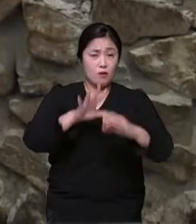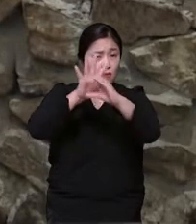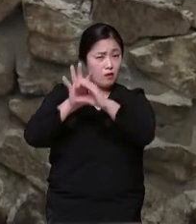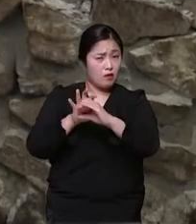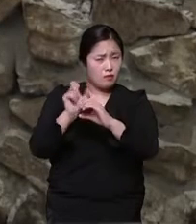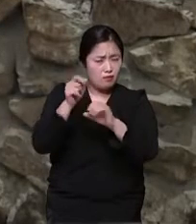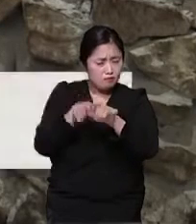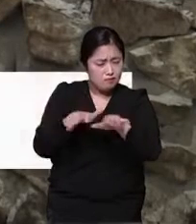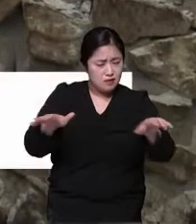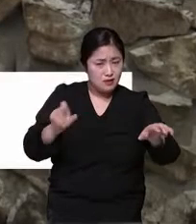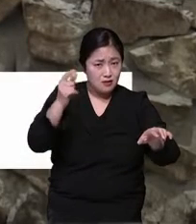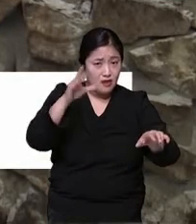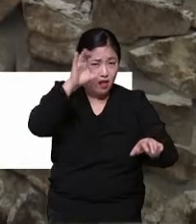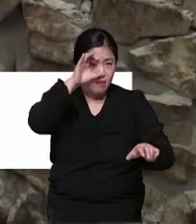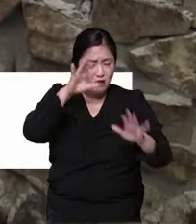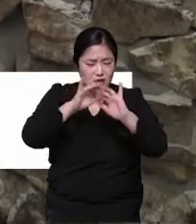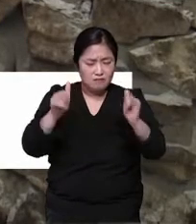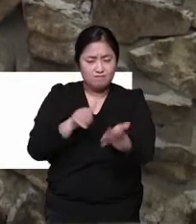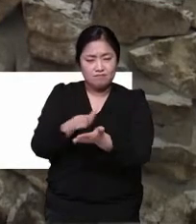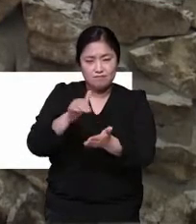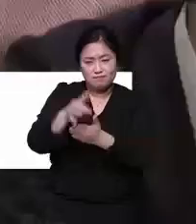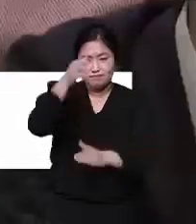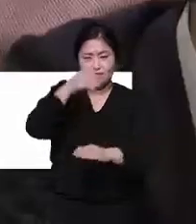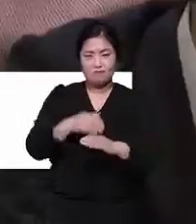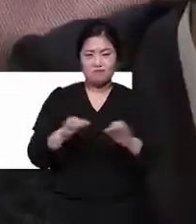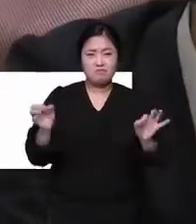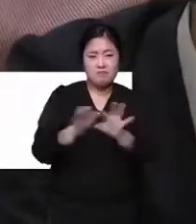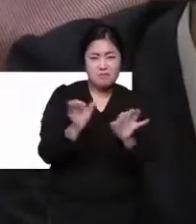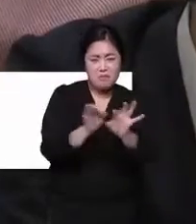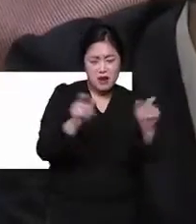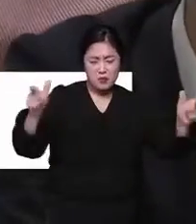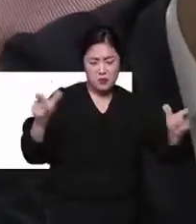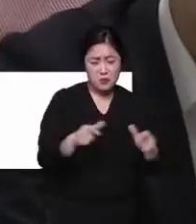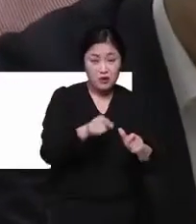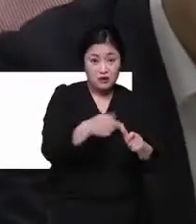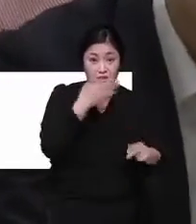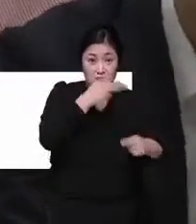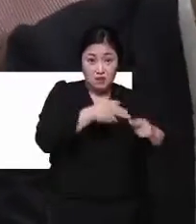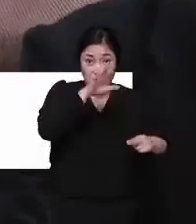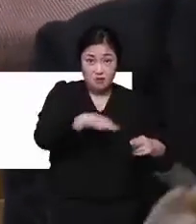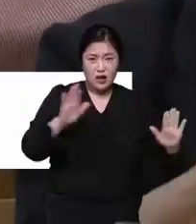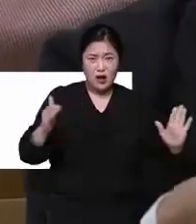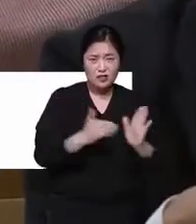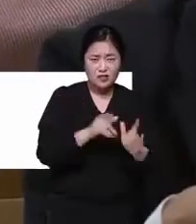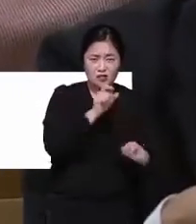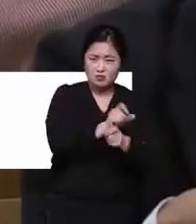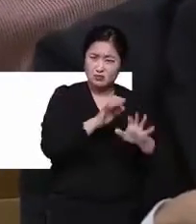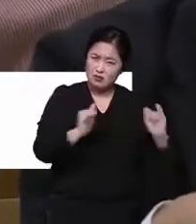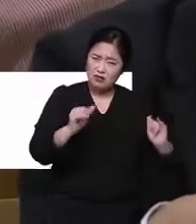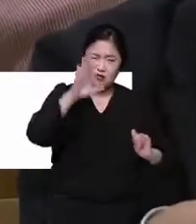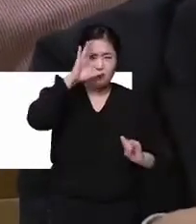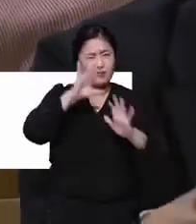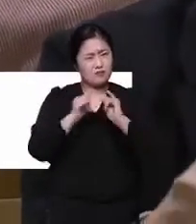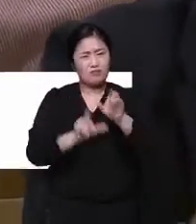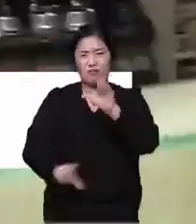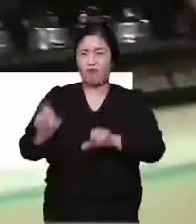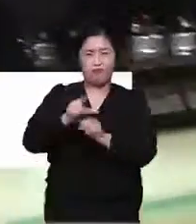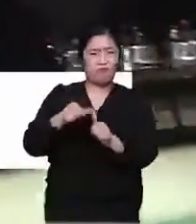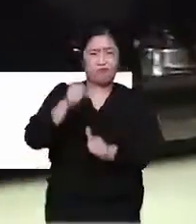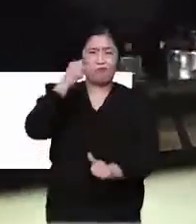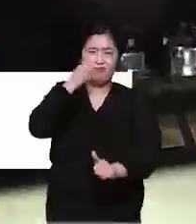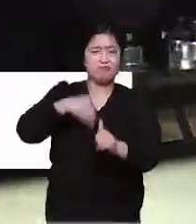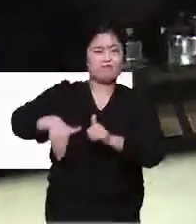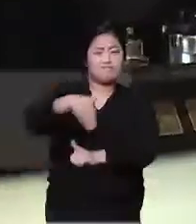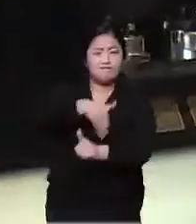코로나19 확산 이후 아르바이트생들을 내보내야 했던 이 대형 음식점은 아직 직원이나 아르바이트생을 추가로 뽑지